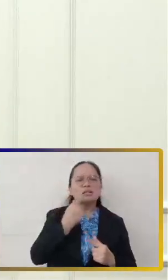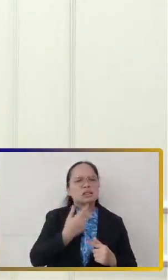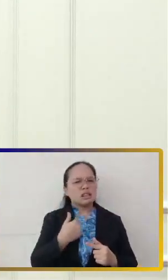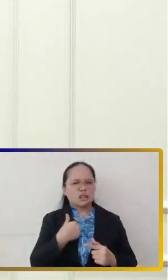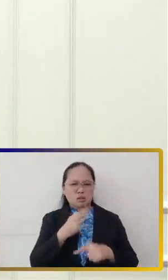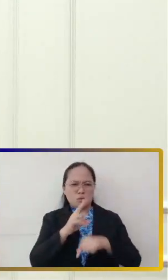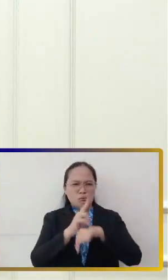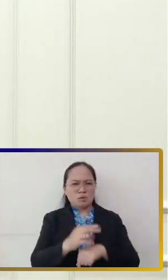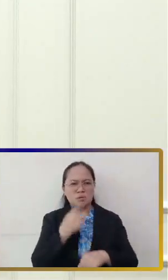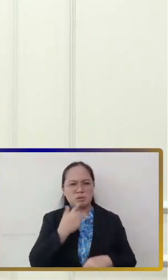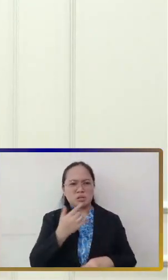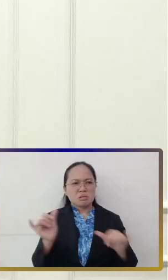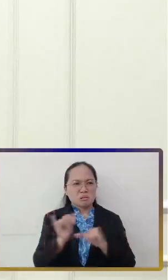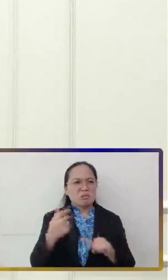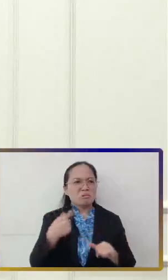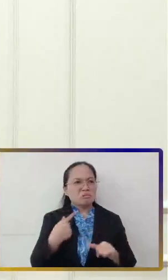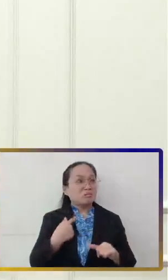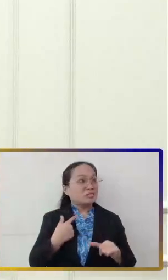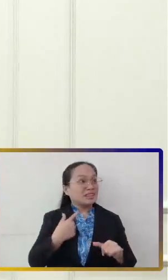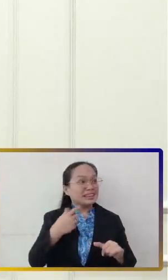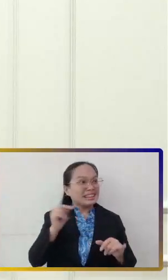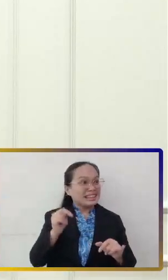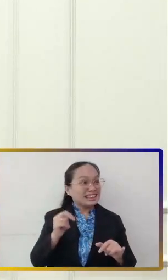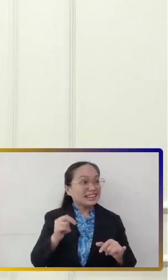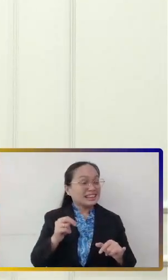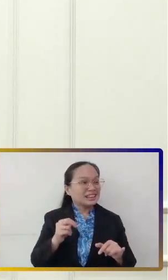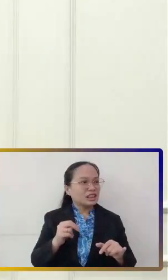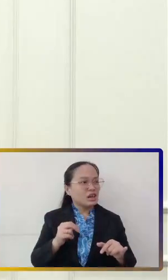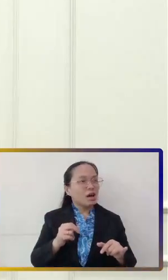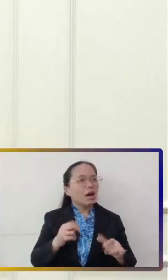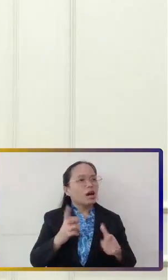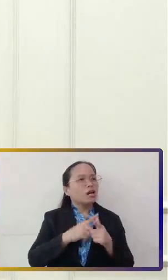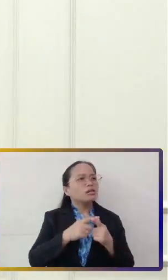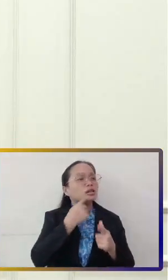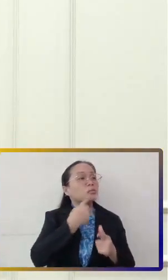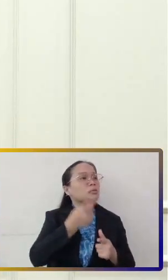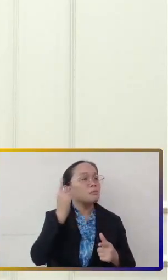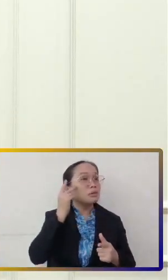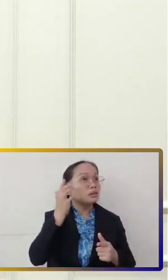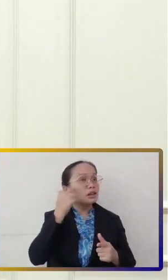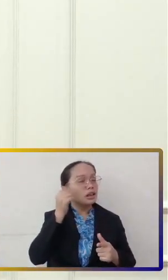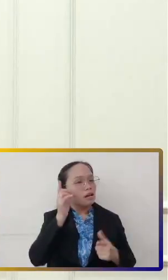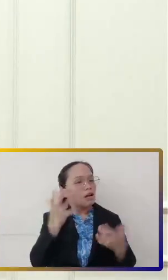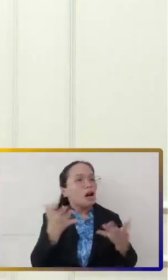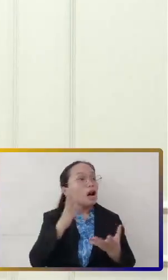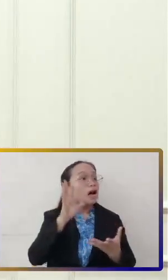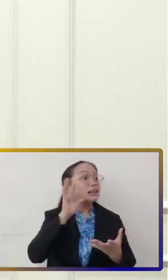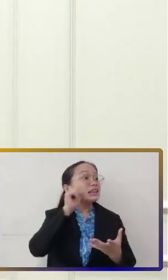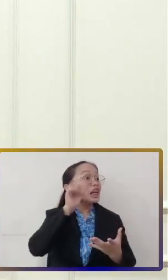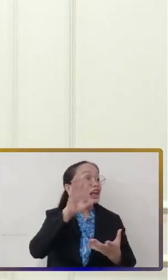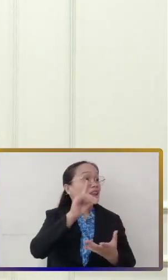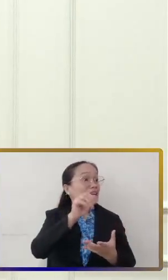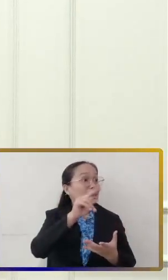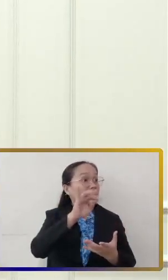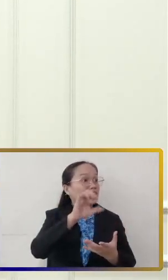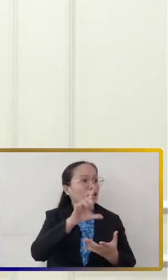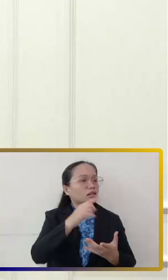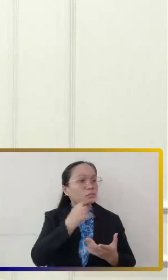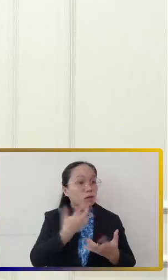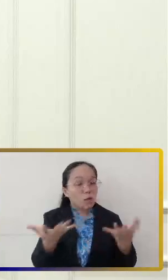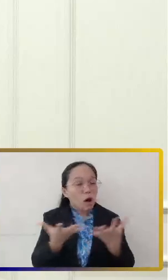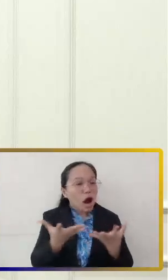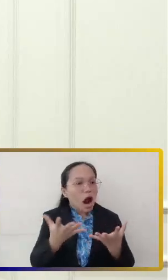Matanda na ako para dyan. So, sabi ko, sabi mo lang sa akin kung saan terminal, nasaan yung hotel ko. Sabi